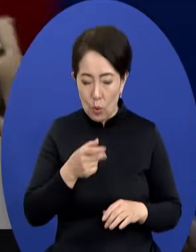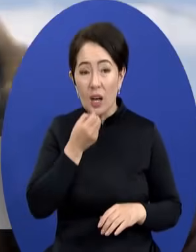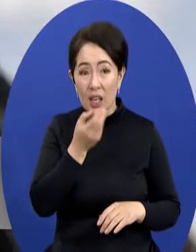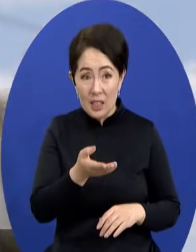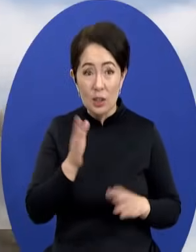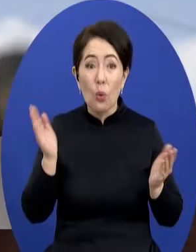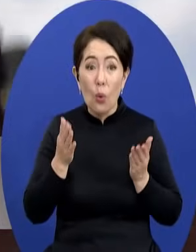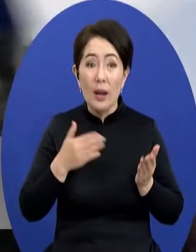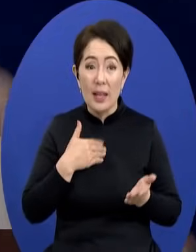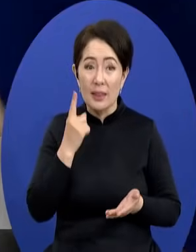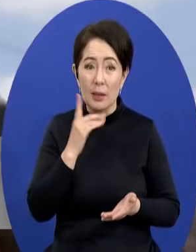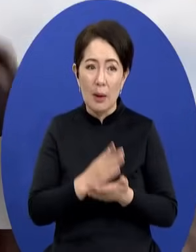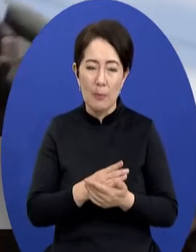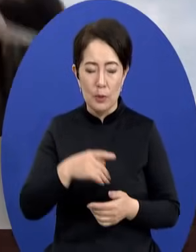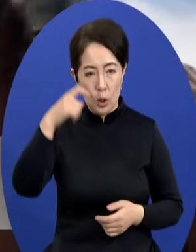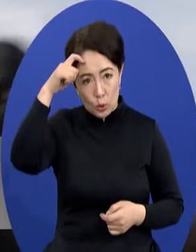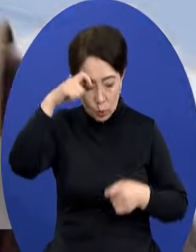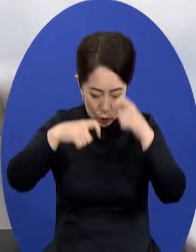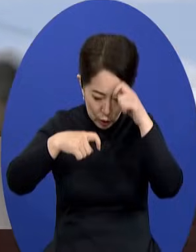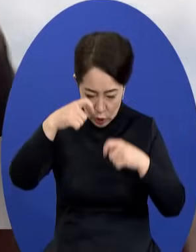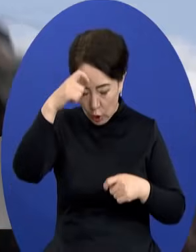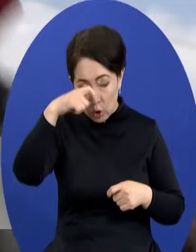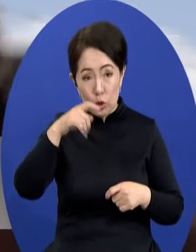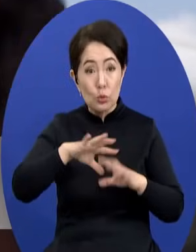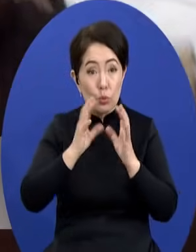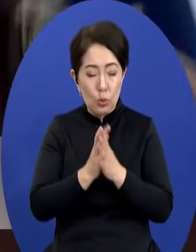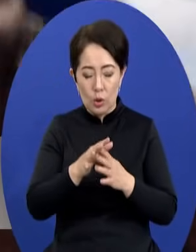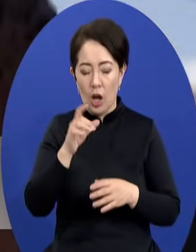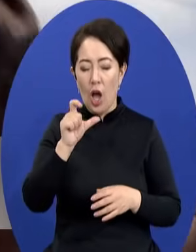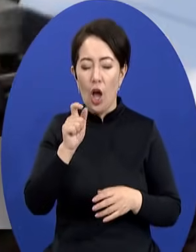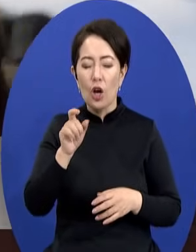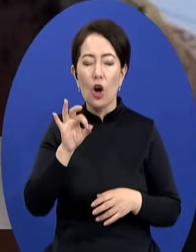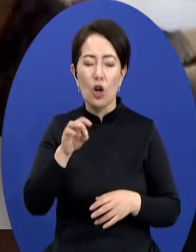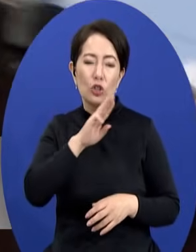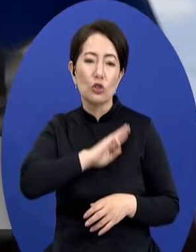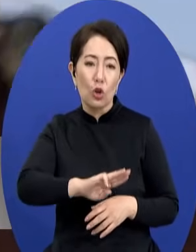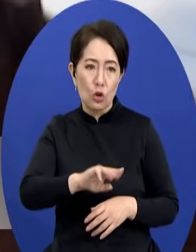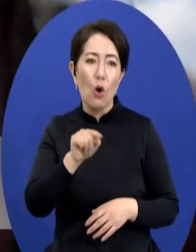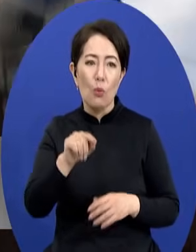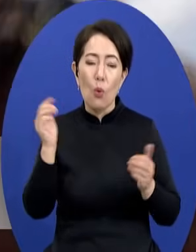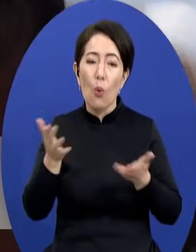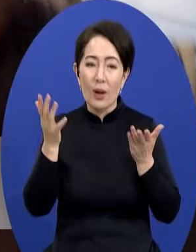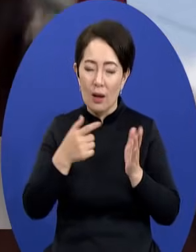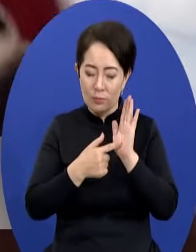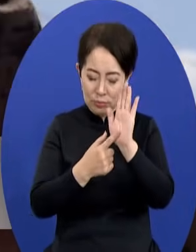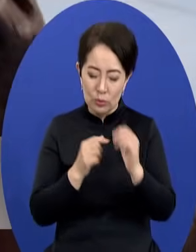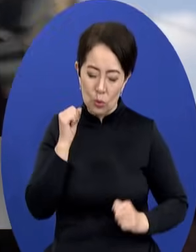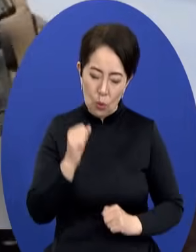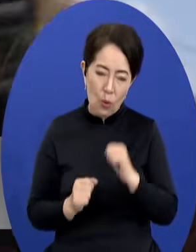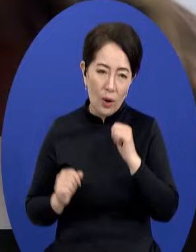байгаа. Туссан хөлс хүм нь эх орон таны төлөө байх болно гэж одоо сайхан өрөөтэйгаар энэ гүйлтийг хийгээд